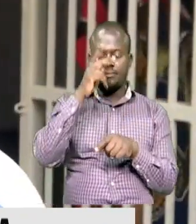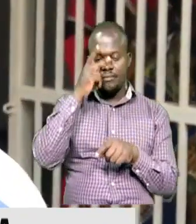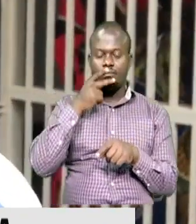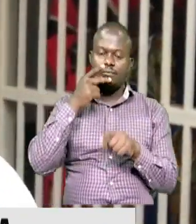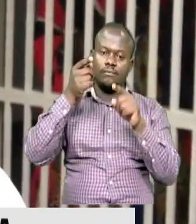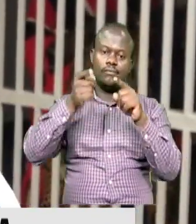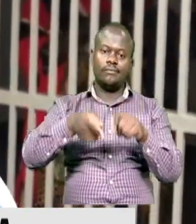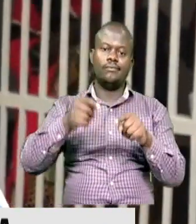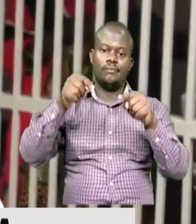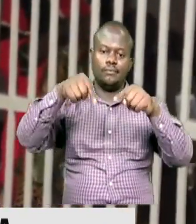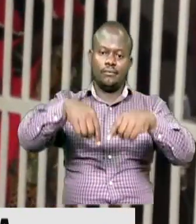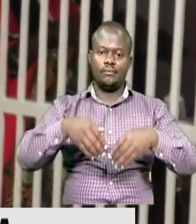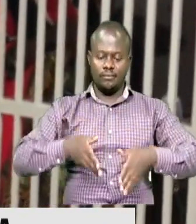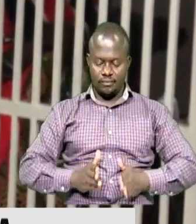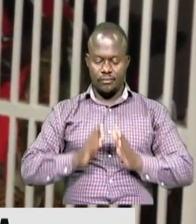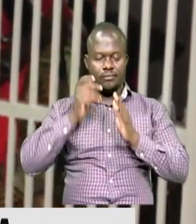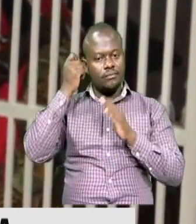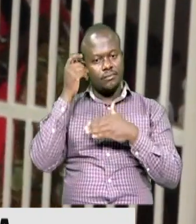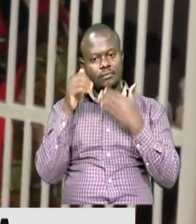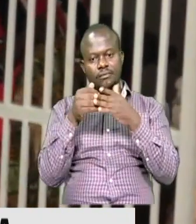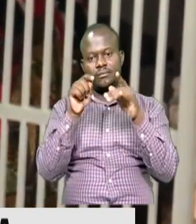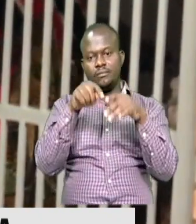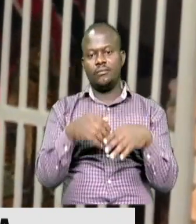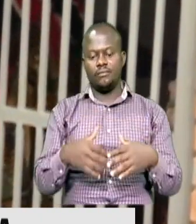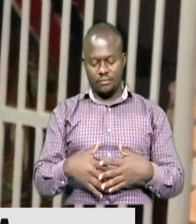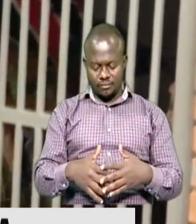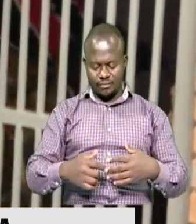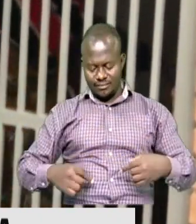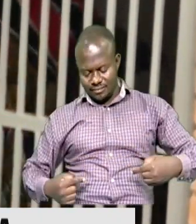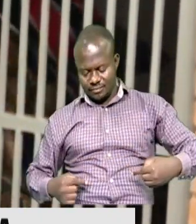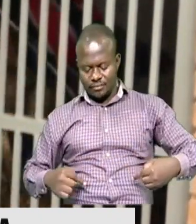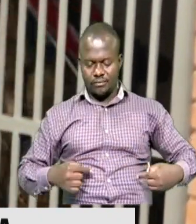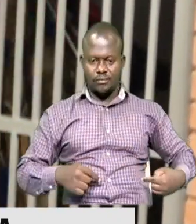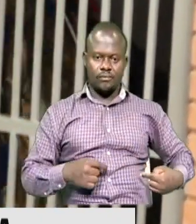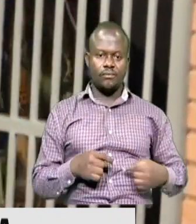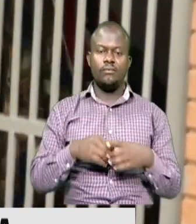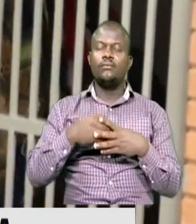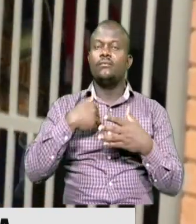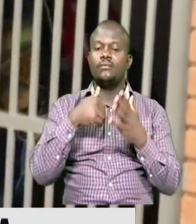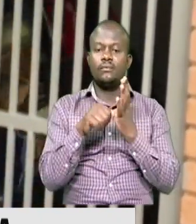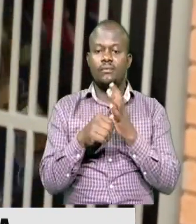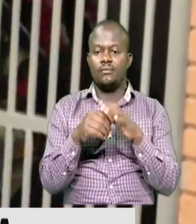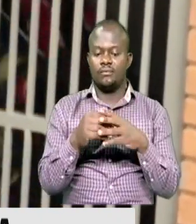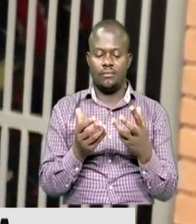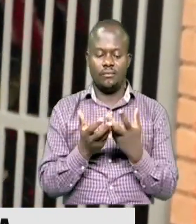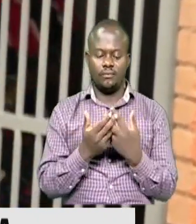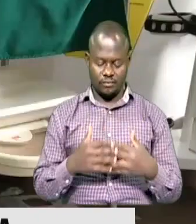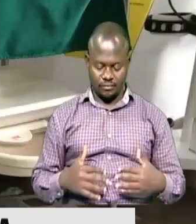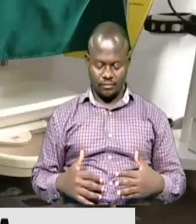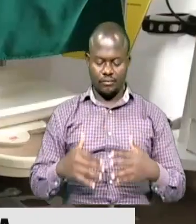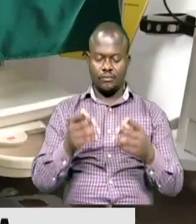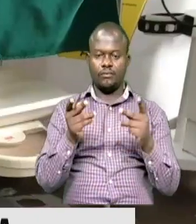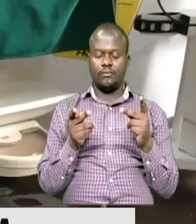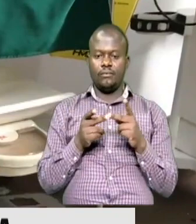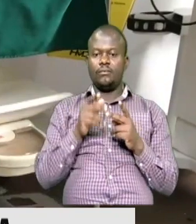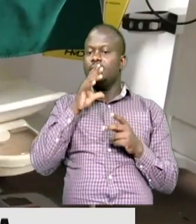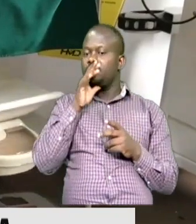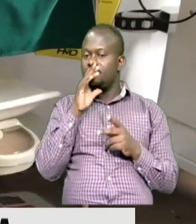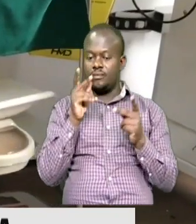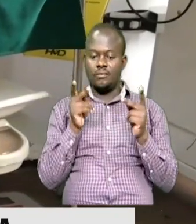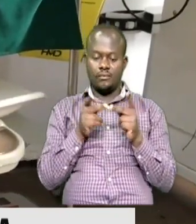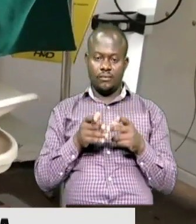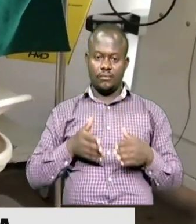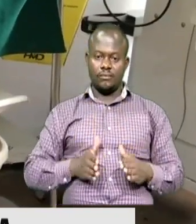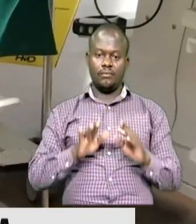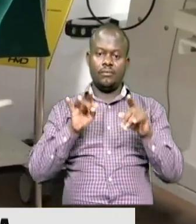aje kubyara, icyo gihe aje ari kubise cyangwa se igihe aje afite ikindi kibazo kijyanye n'inda, naho ngaho ategerereza. Aho babyarira rero